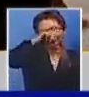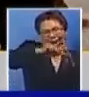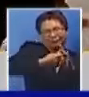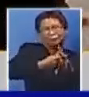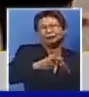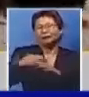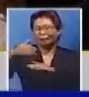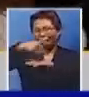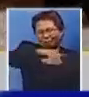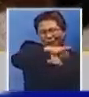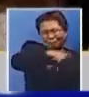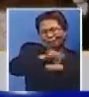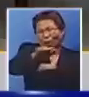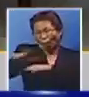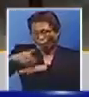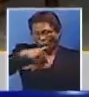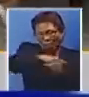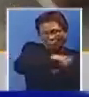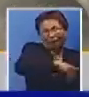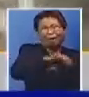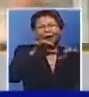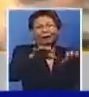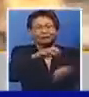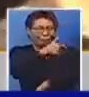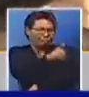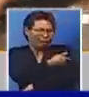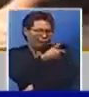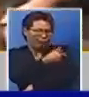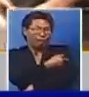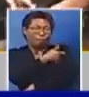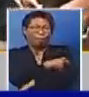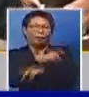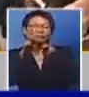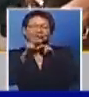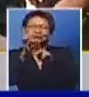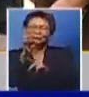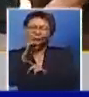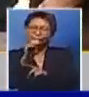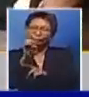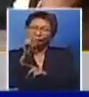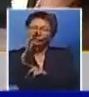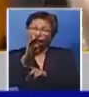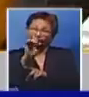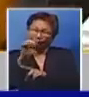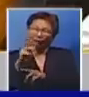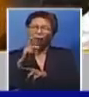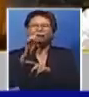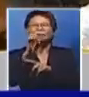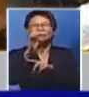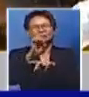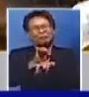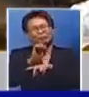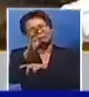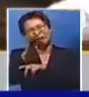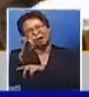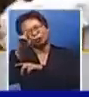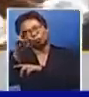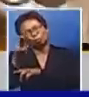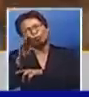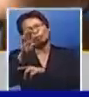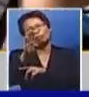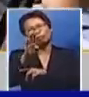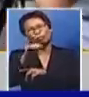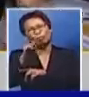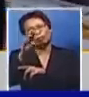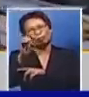Mereka yang menghantar anjing untuk divaksinkan merupakan penduduk dari Kampung Semerbak, Kampung Sudat, Kampung Tematu, Kampung Bombok,